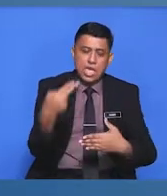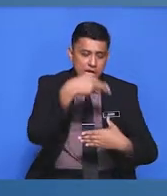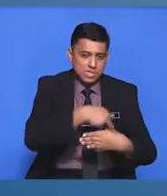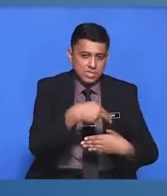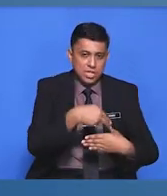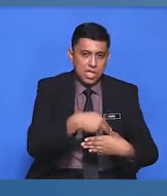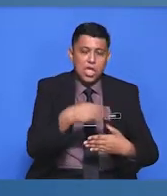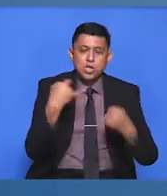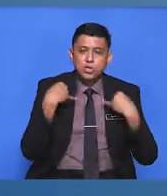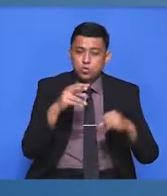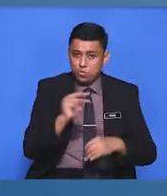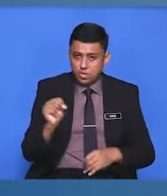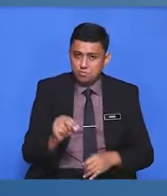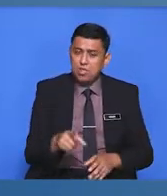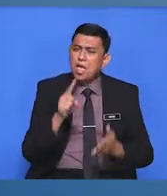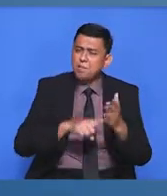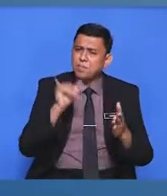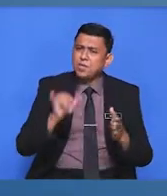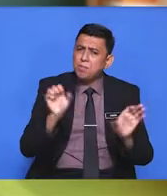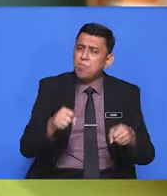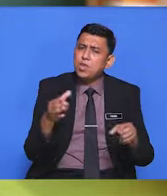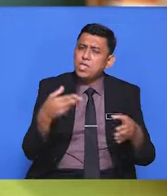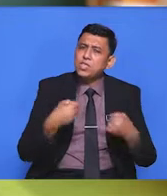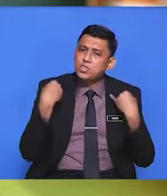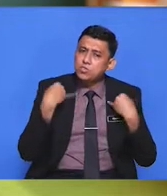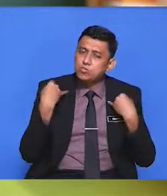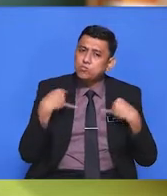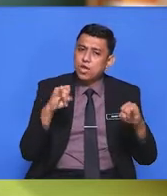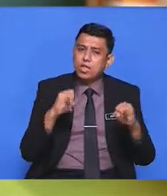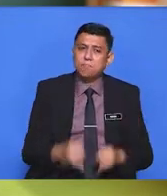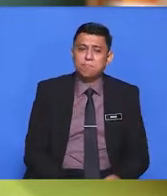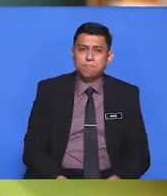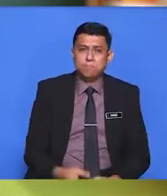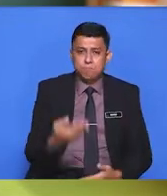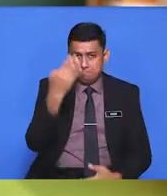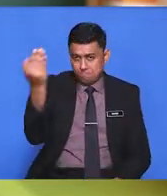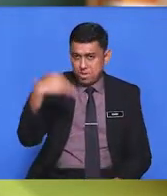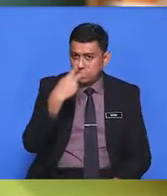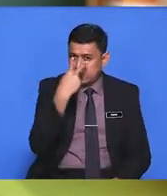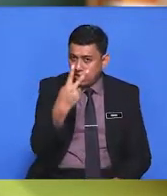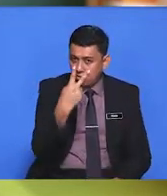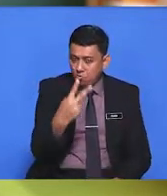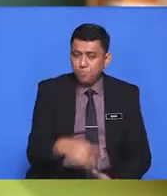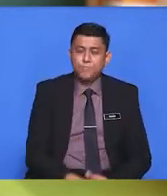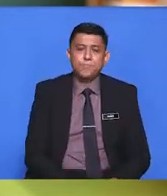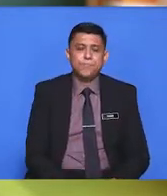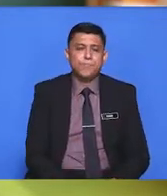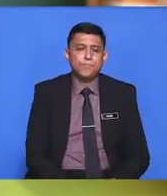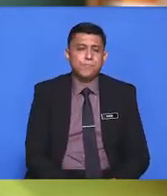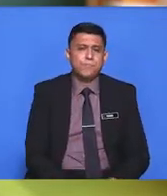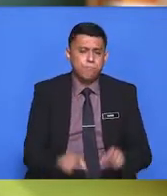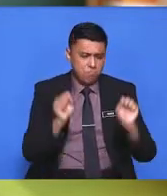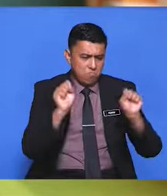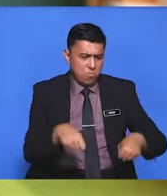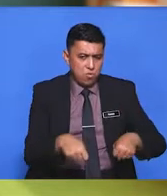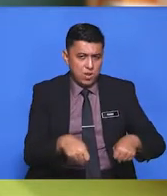jualan. Apa yang boleh dijual? Sabar, mari cikgu terangkan. Kamu boleh